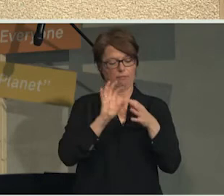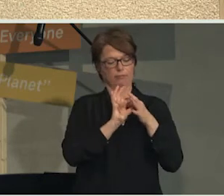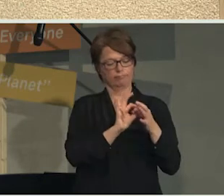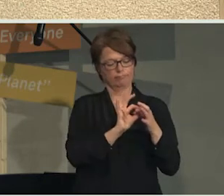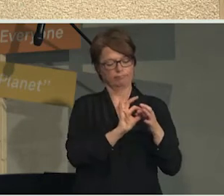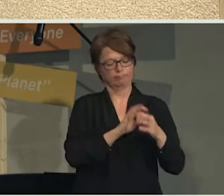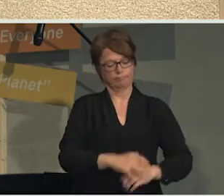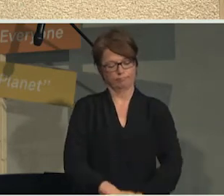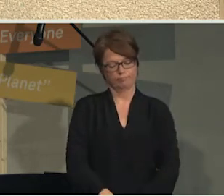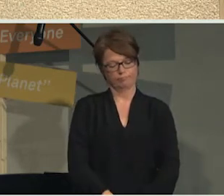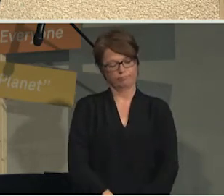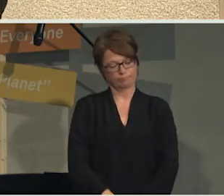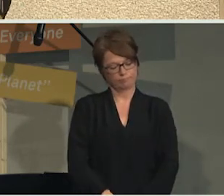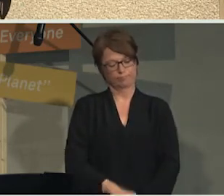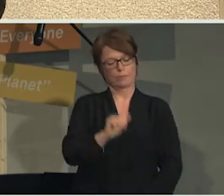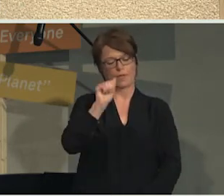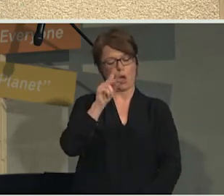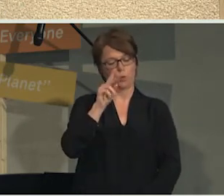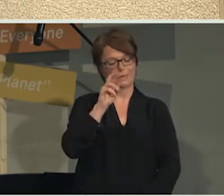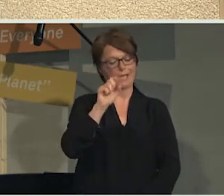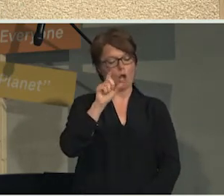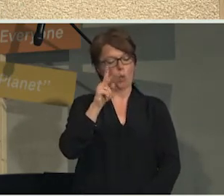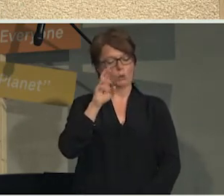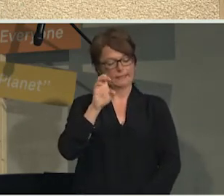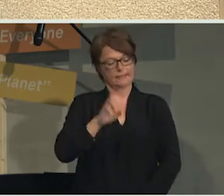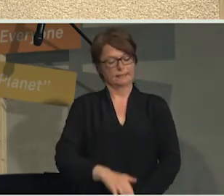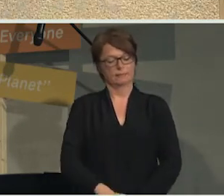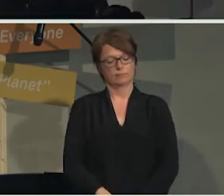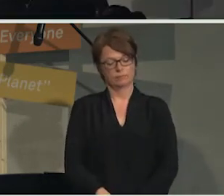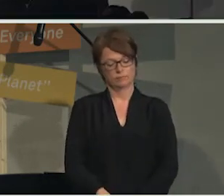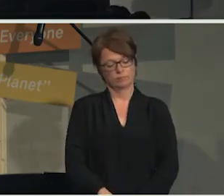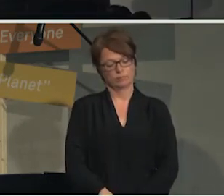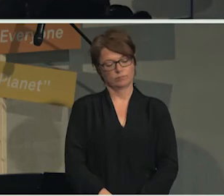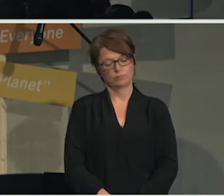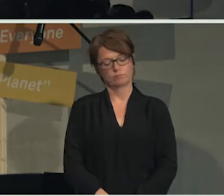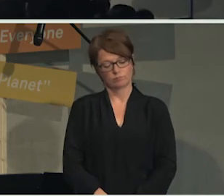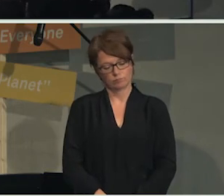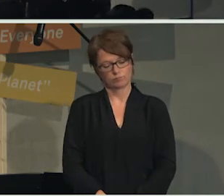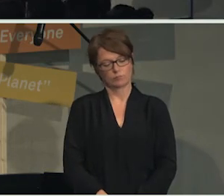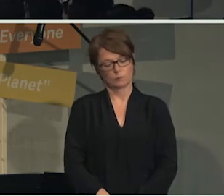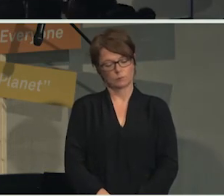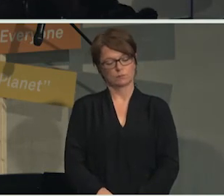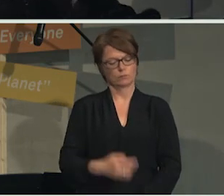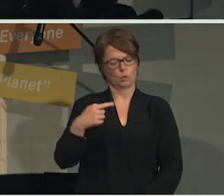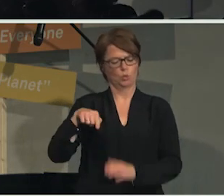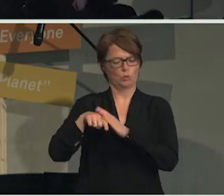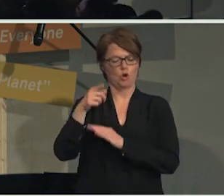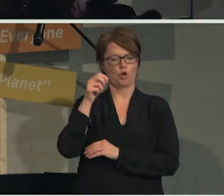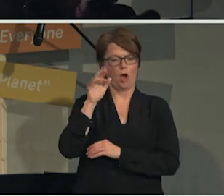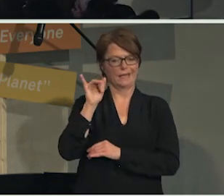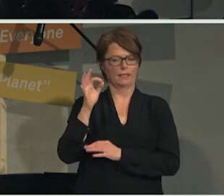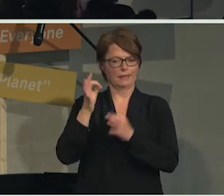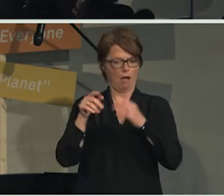Gorki, meiner jungen Kollegin Rebecca Einwohner. Rebecca, bitte einmal aufstehen. Die im